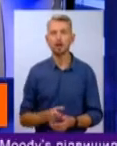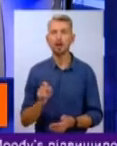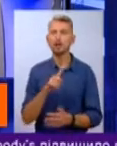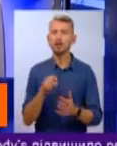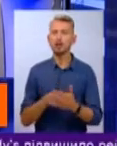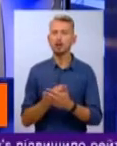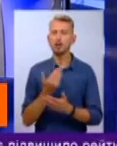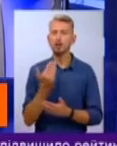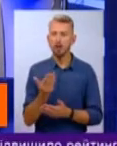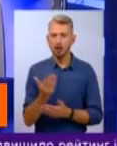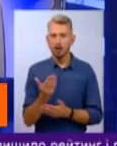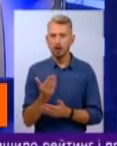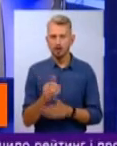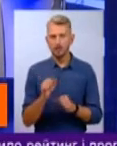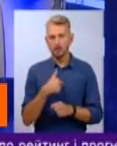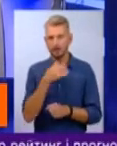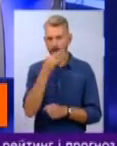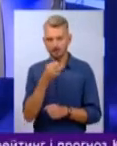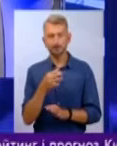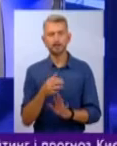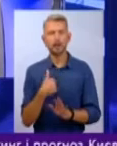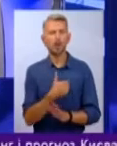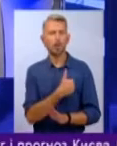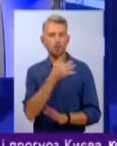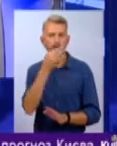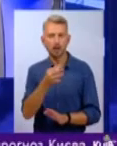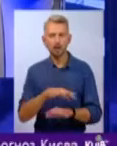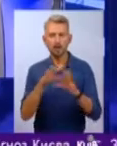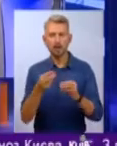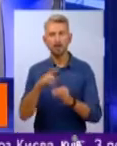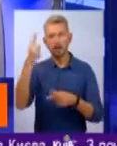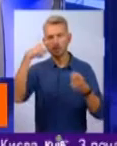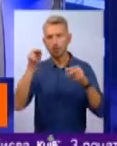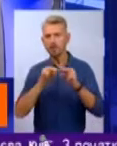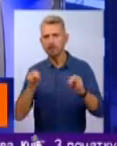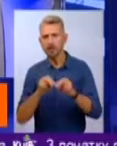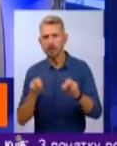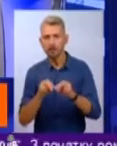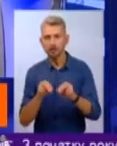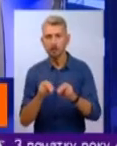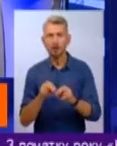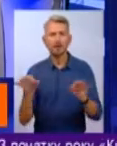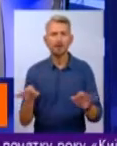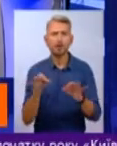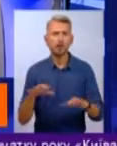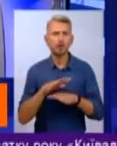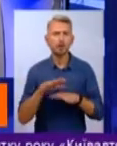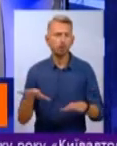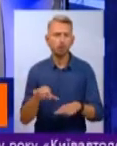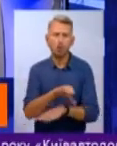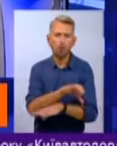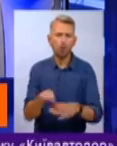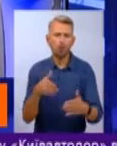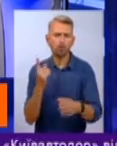вас. Можна ремарочка? Так, будь ласка, звичайно. Я хочу сказати, взагалі для творчих вчителів і для авторських школ ніколи не було кордонів